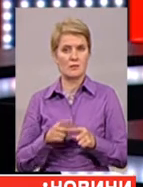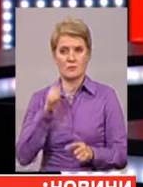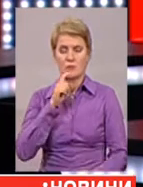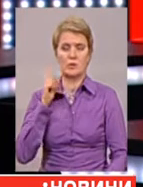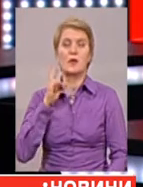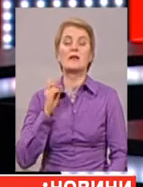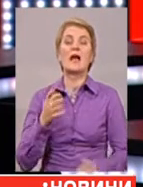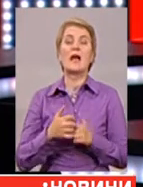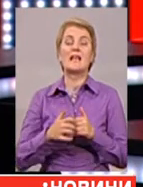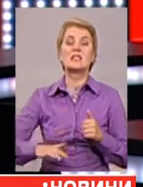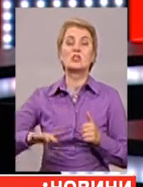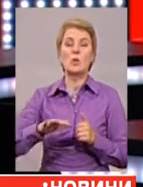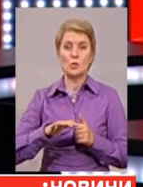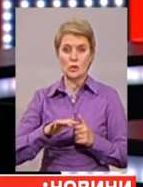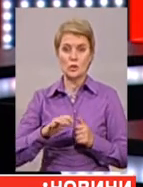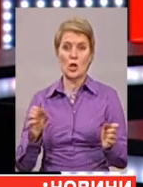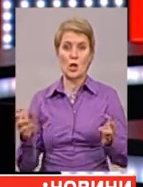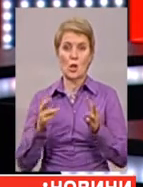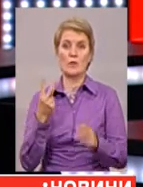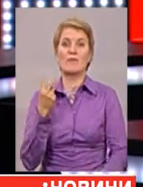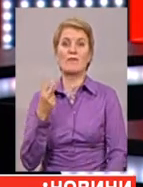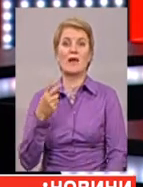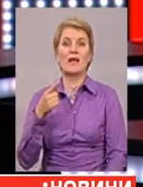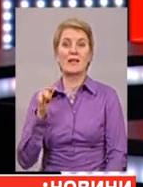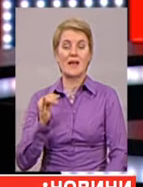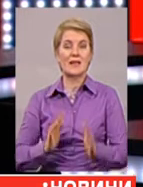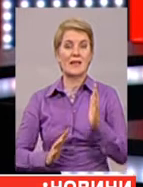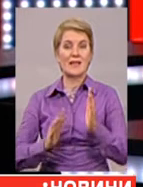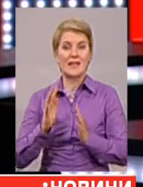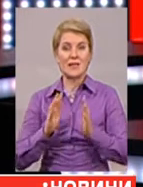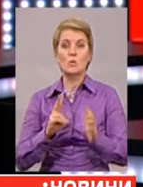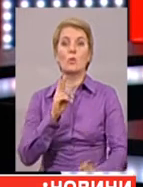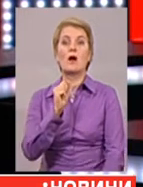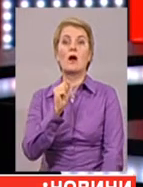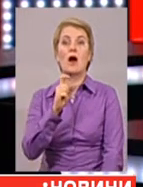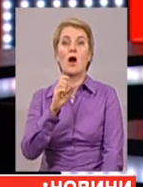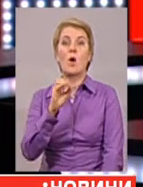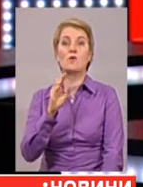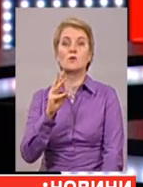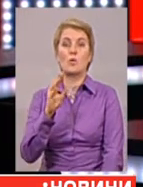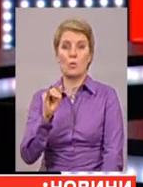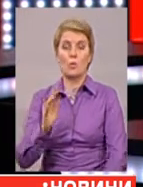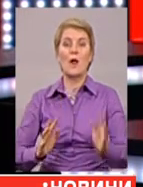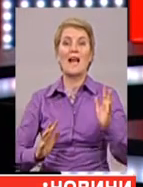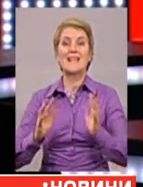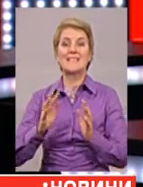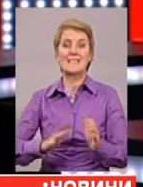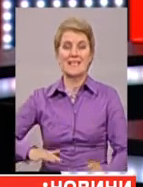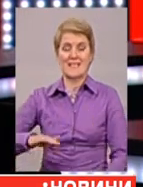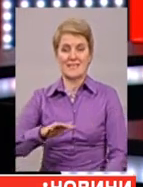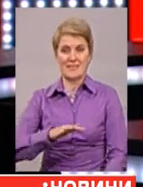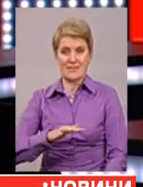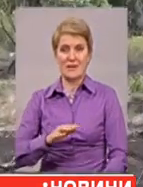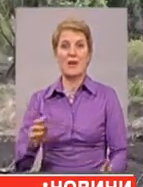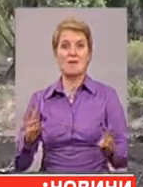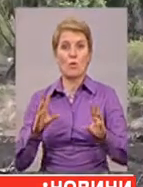На Херсонщині горить 2 гектари лісу, зайнялося в Каховському лісництві. За даними Державної служби з надзвичайних ситуацій,